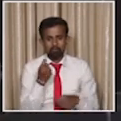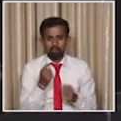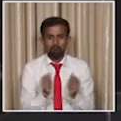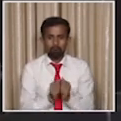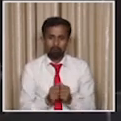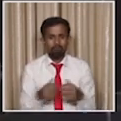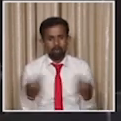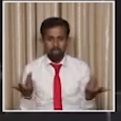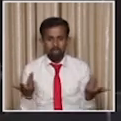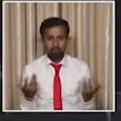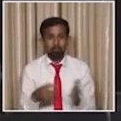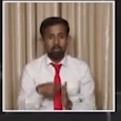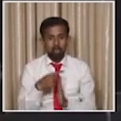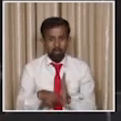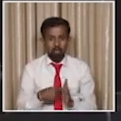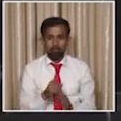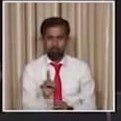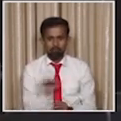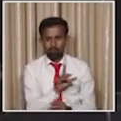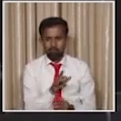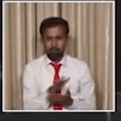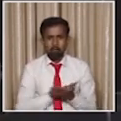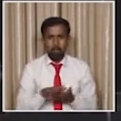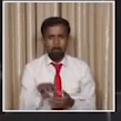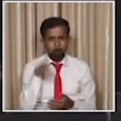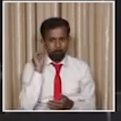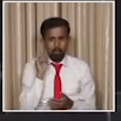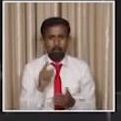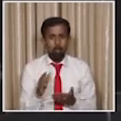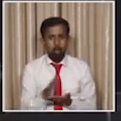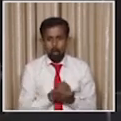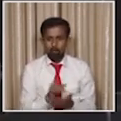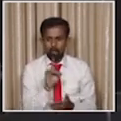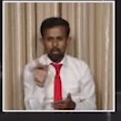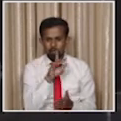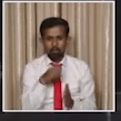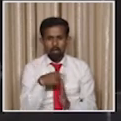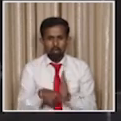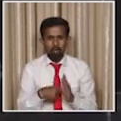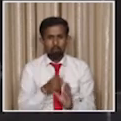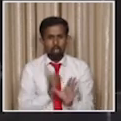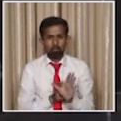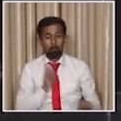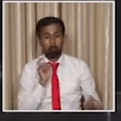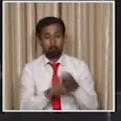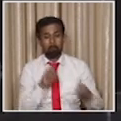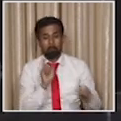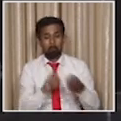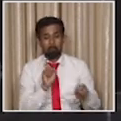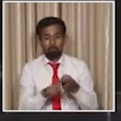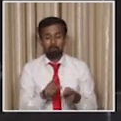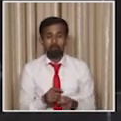නැහැ. මේක ශ්‍රී ලංකාව කියන එක අපි පිළිගන්න ඕනේ. අපි ඔක්කොම ලාංකිකයෝ කියන එක. අපි හැමදාම ගහ ගන්නවා නම් මරා ගන්නවා නම්